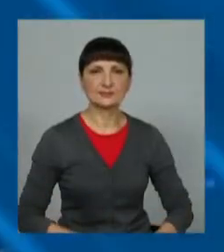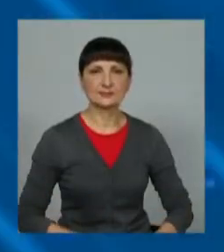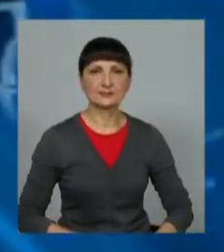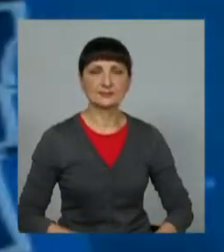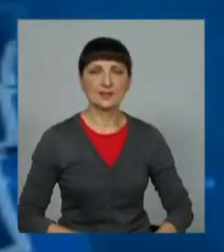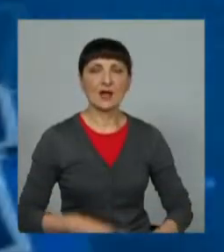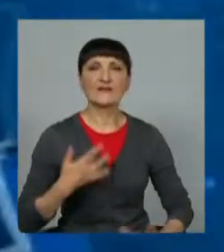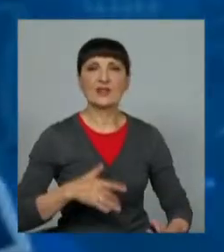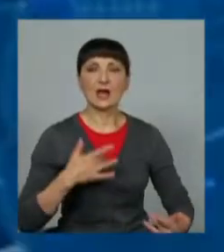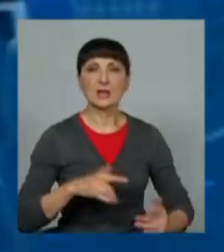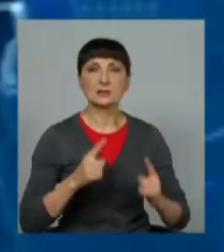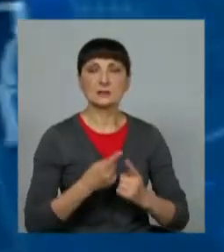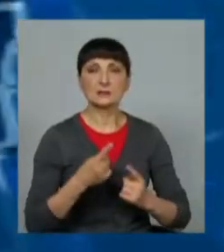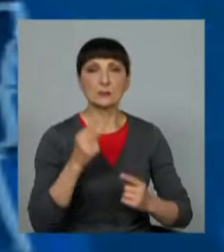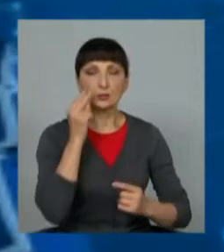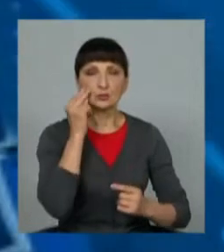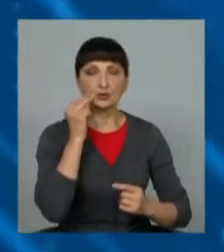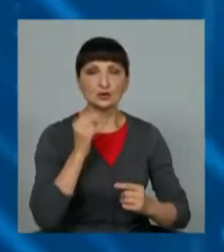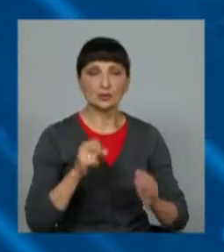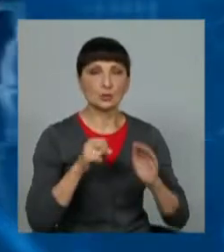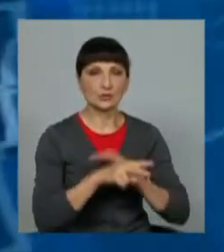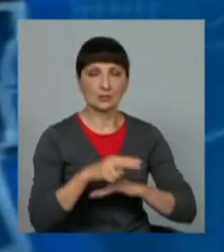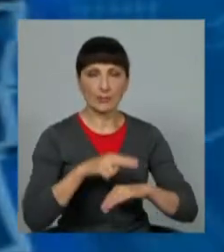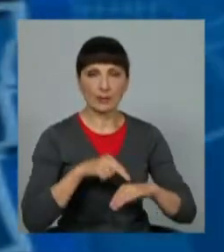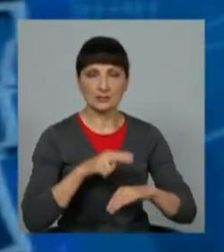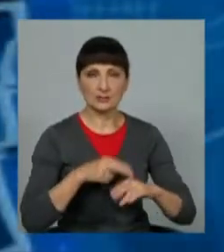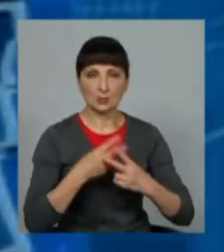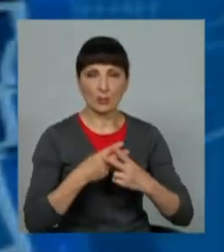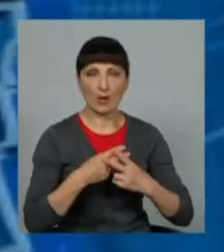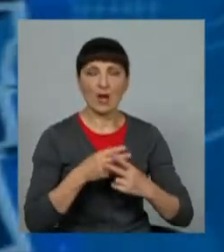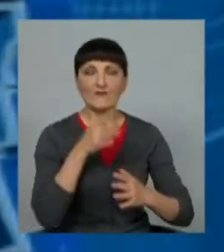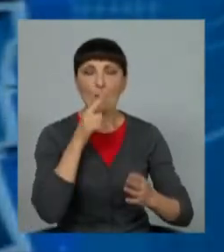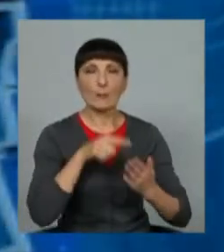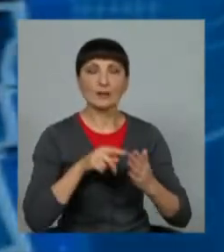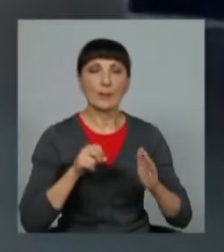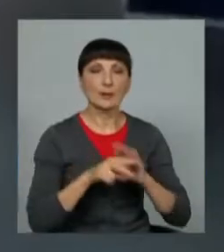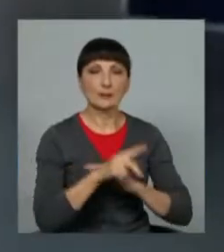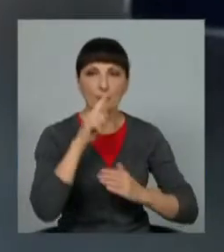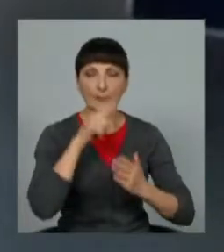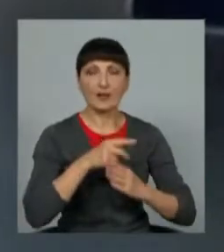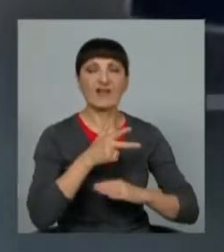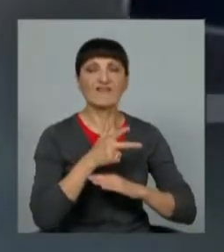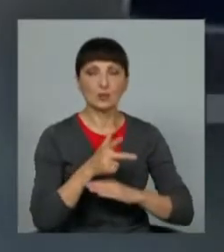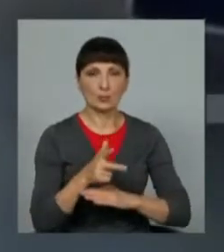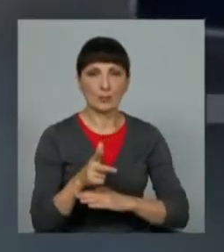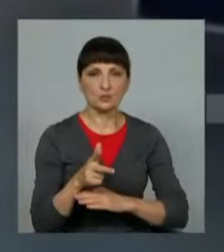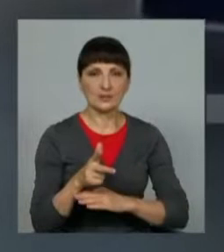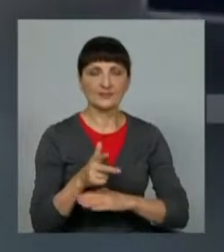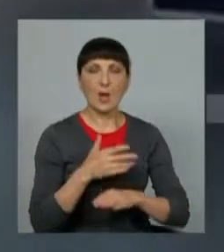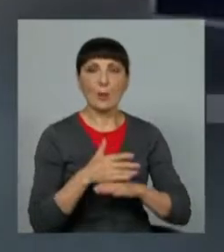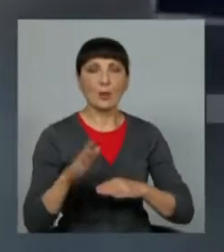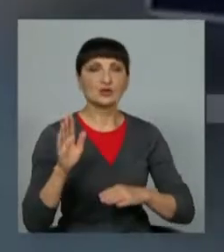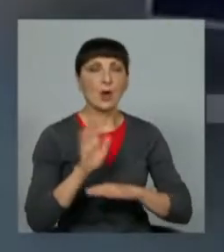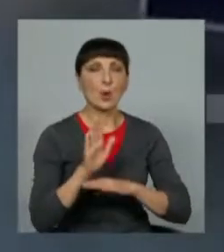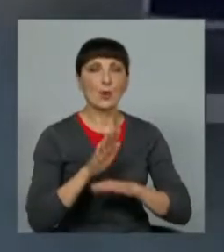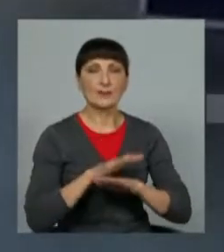В Таразе заключенный сбежал прямо на глазах у полицейских. Момент ловкого побега попал на камеры видеонаблюдения. Позже ролик